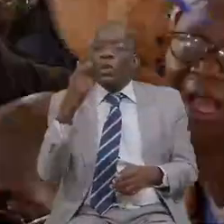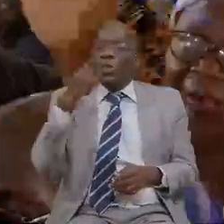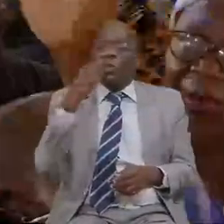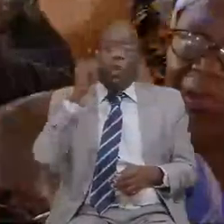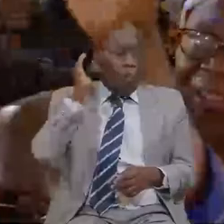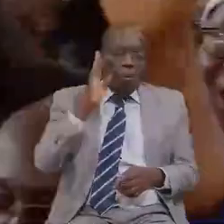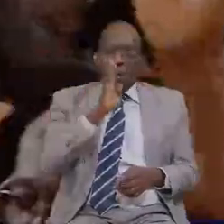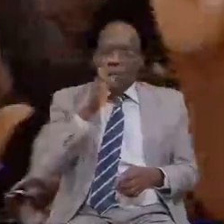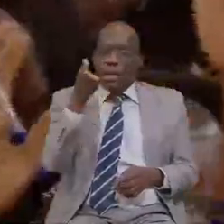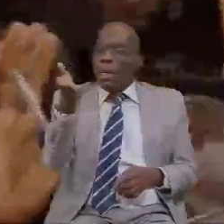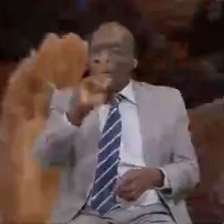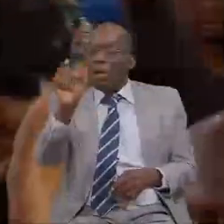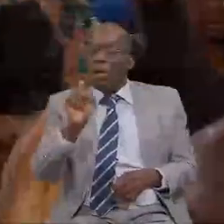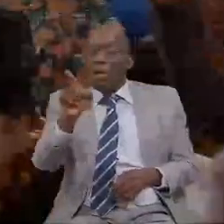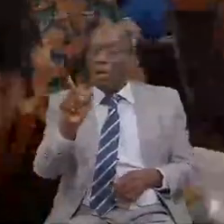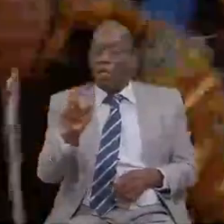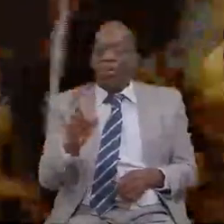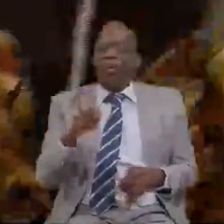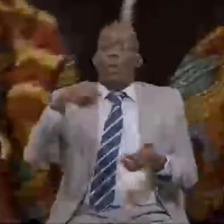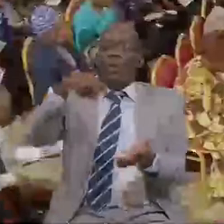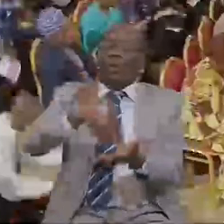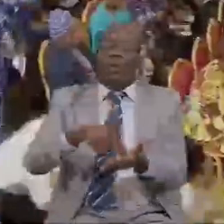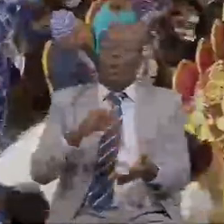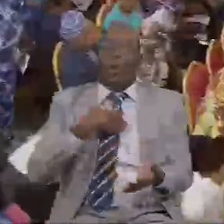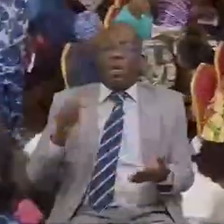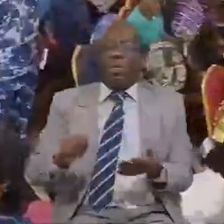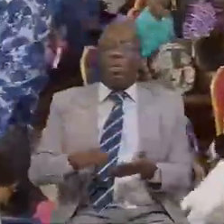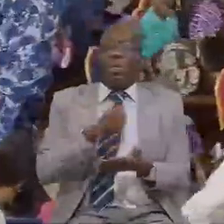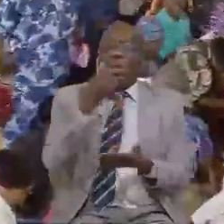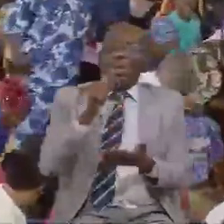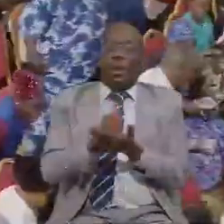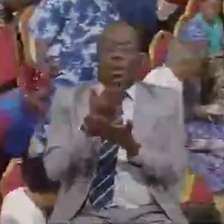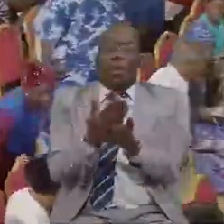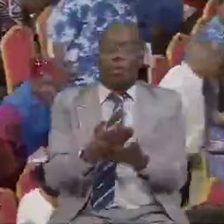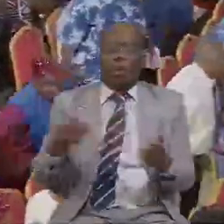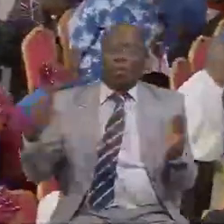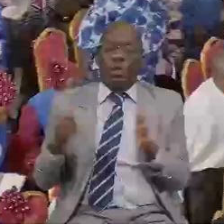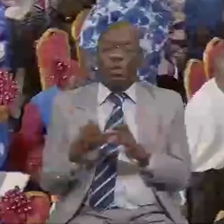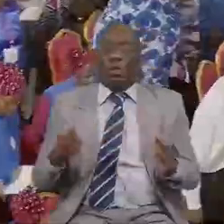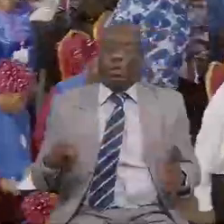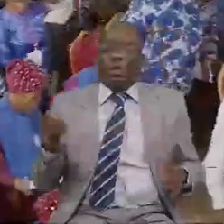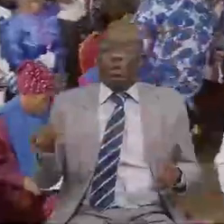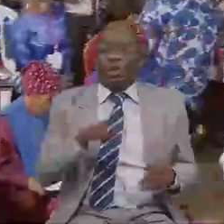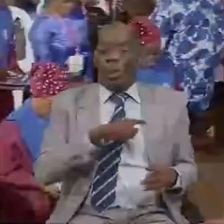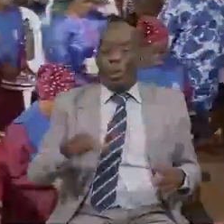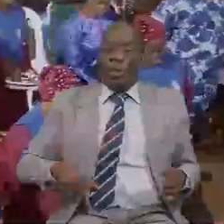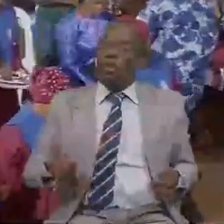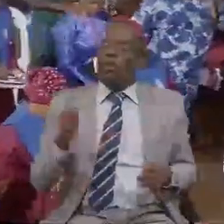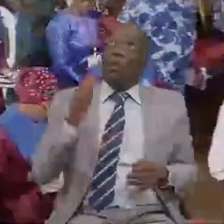Qui sera là? Lève-toi et confirme-le devant le Seigneur. Que le Seigneur